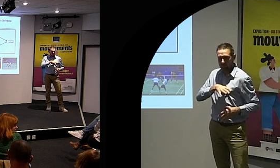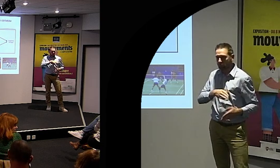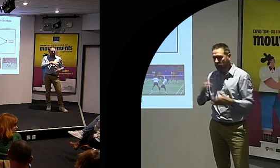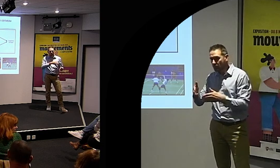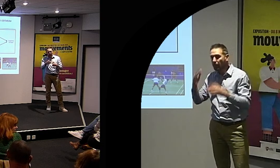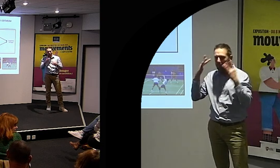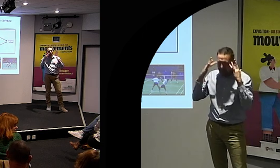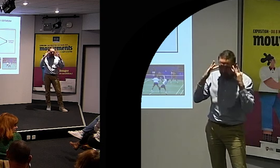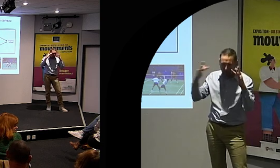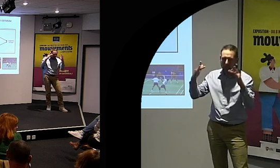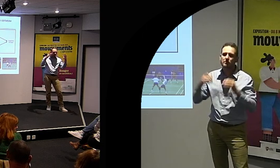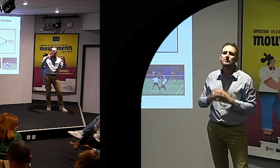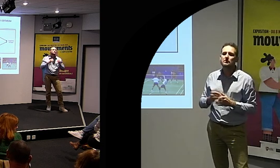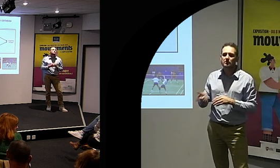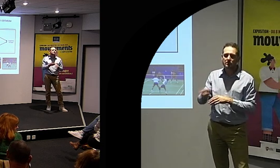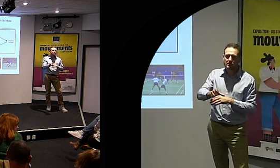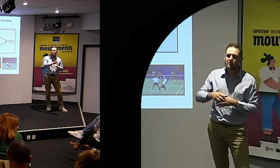Expérience.